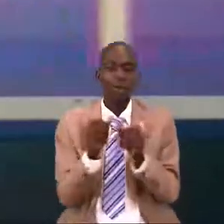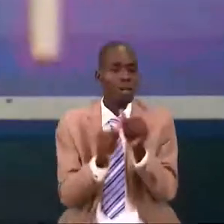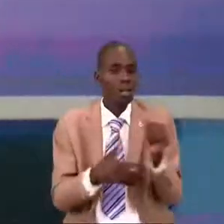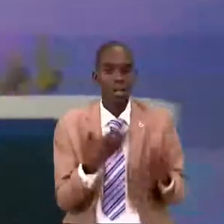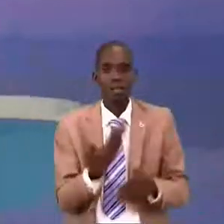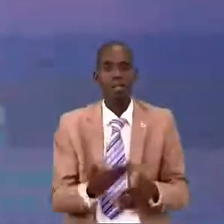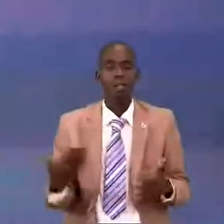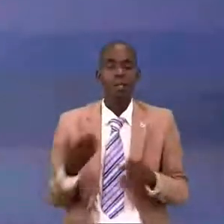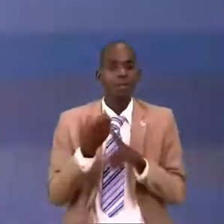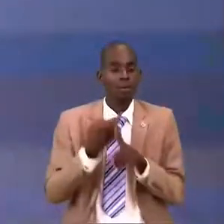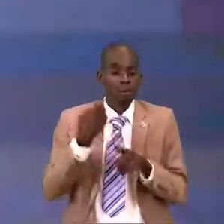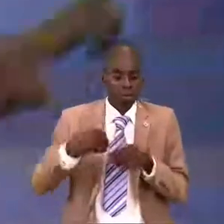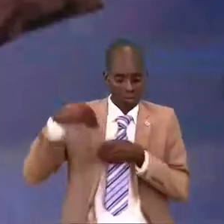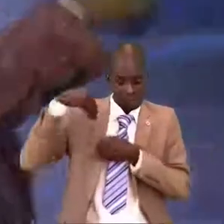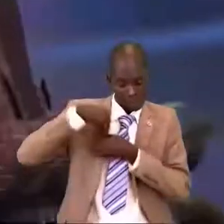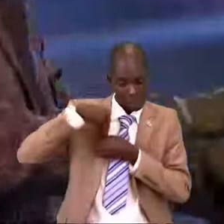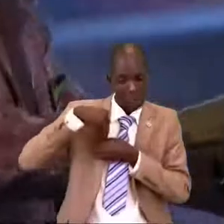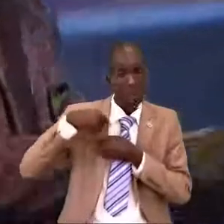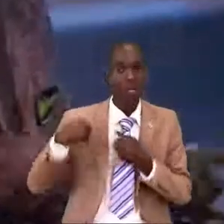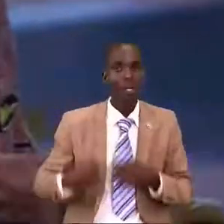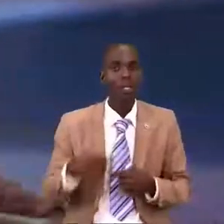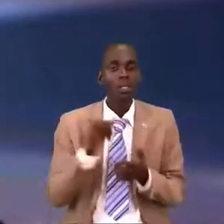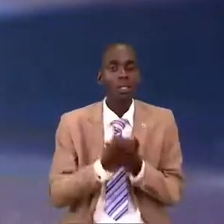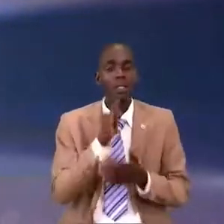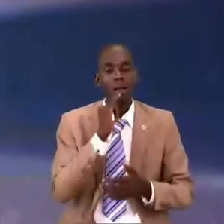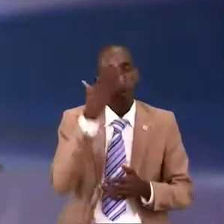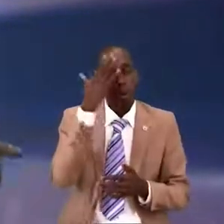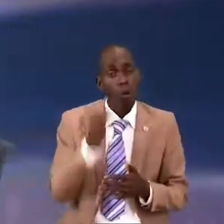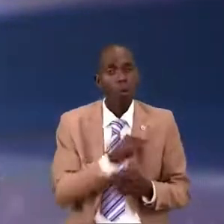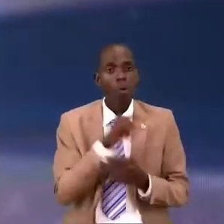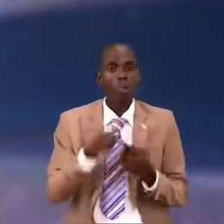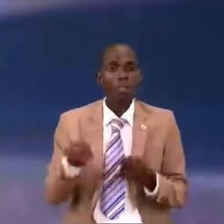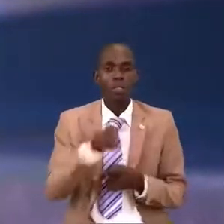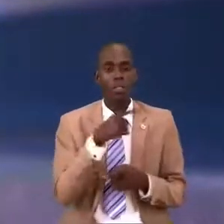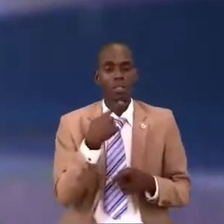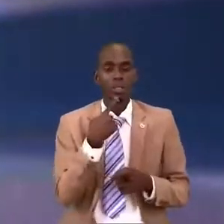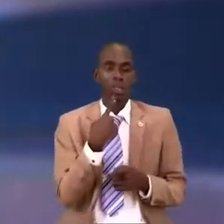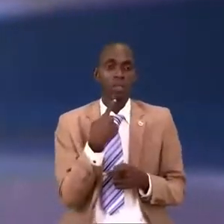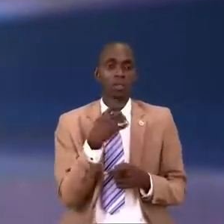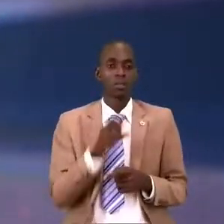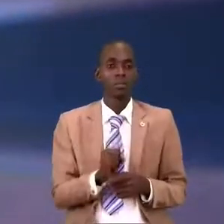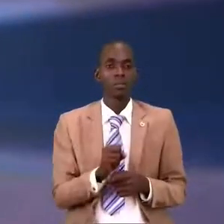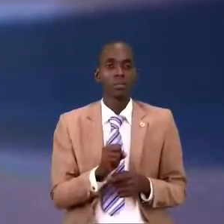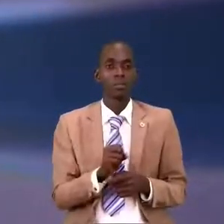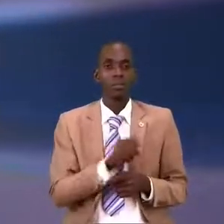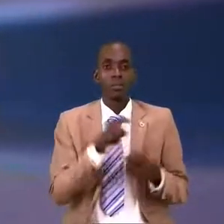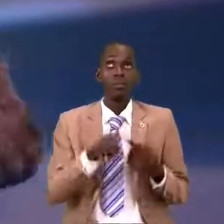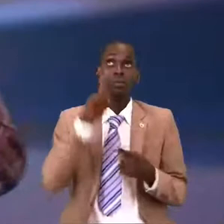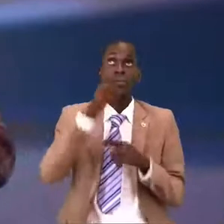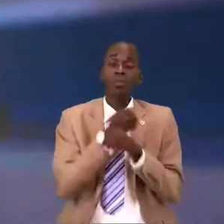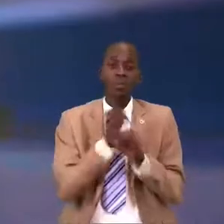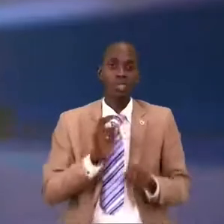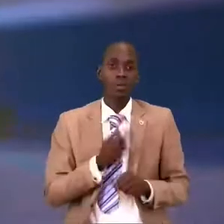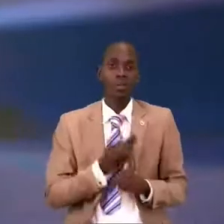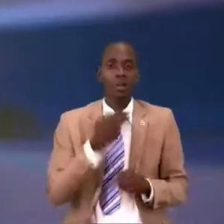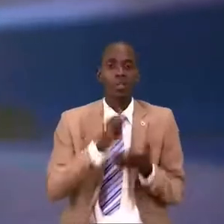il nous sauve, c'est pourquoi quand il nous rachète, voilà pourquoi quand il change nos vies, il le